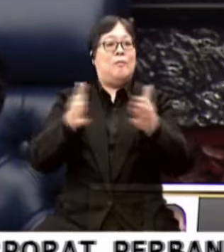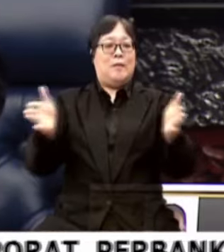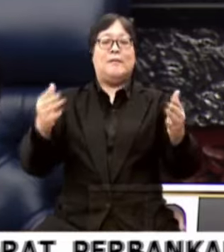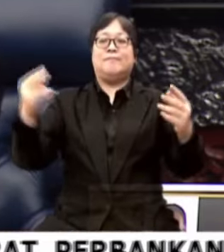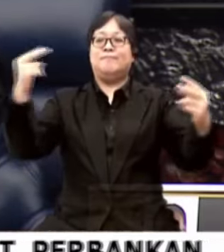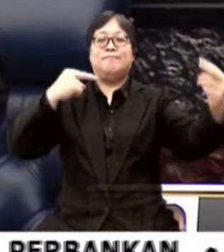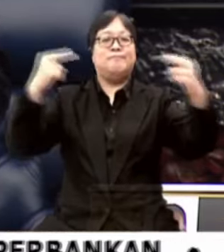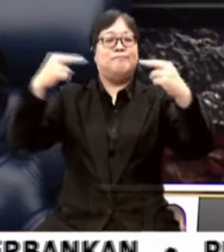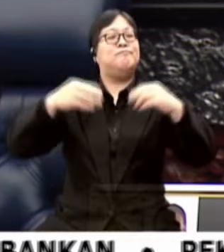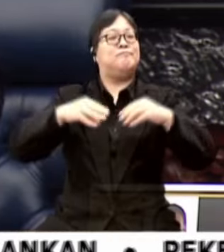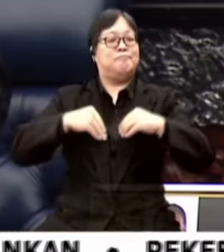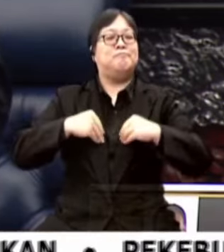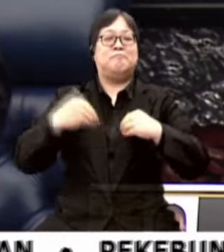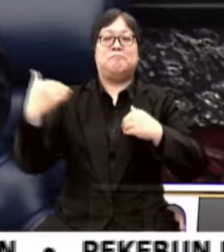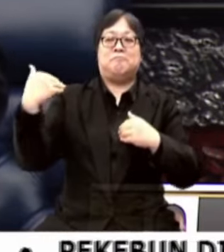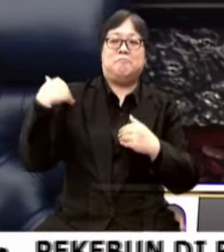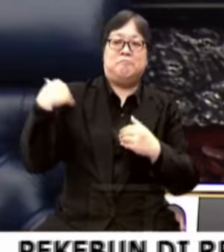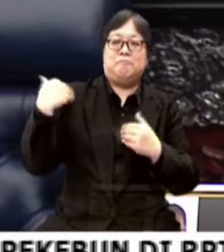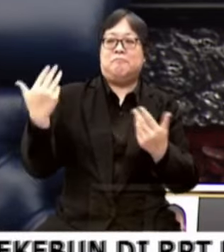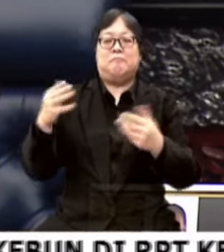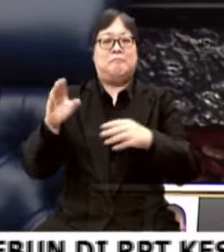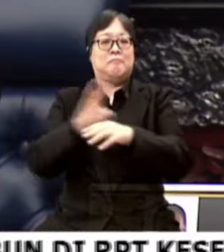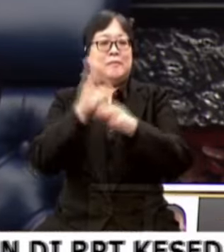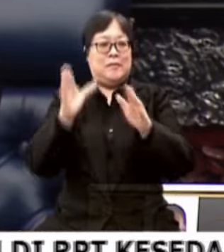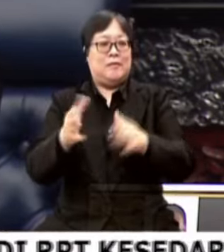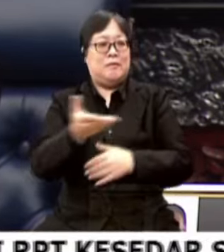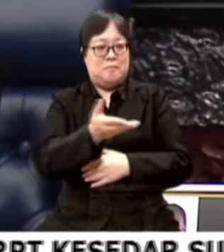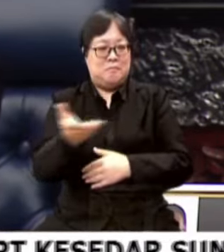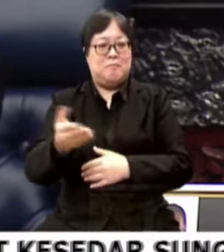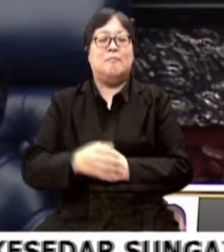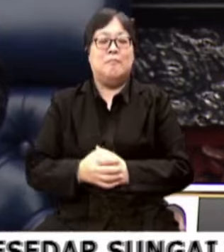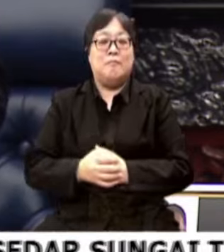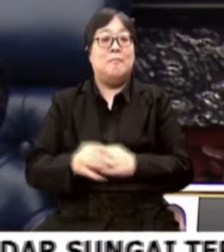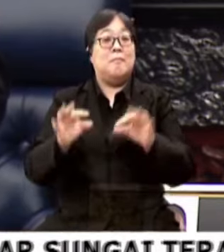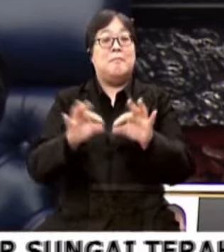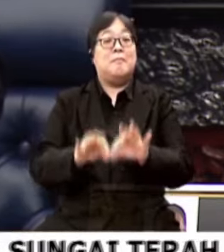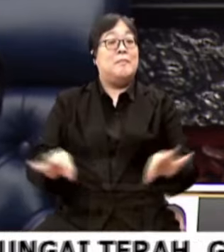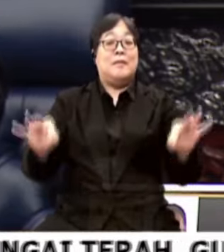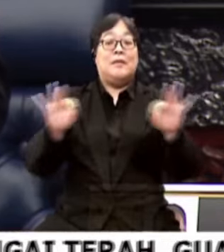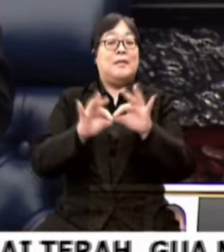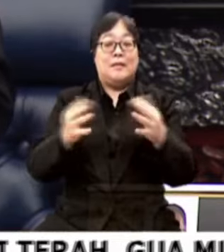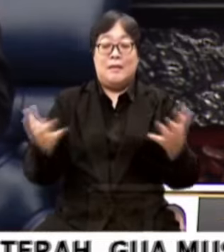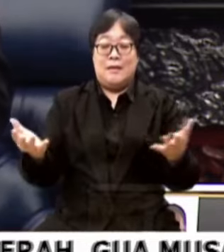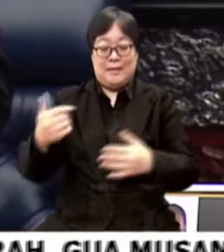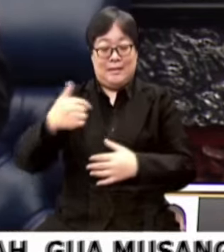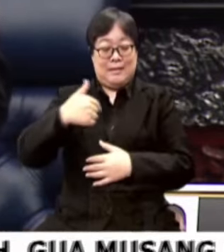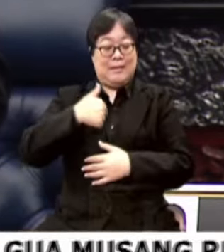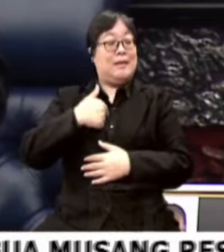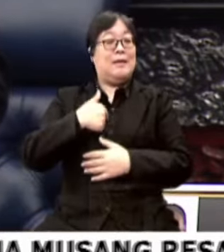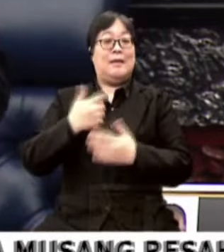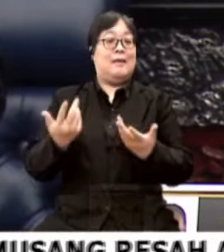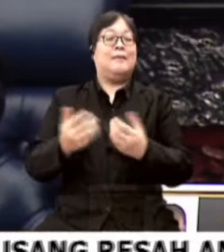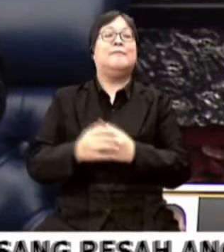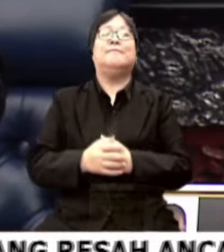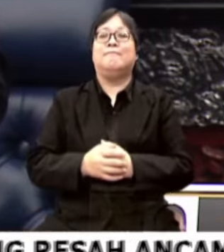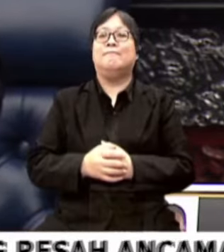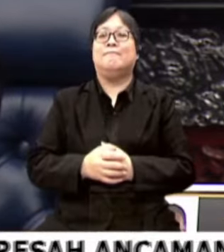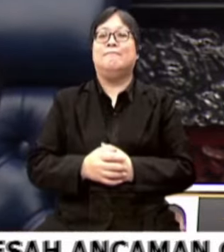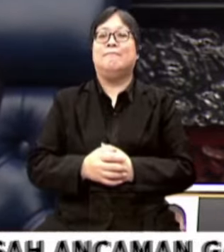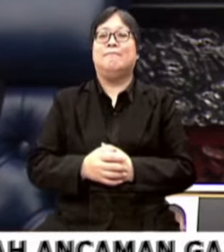pandangan teguran daripada usaha-usahawan kita ini yang penting pada kita dan pada saya khususnya kita